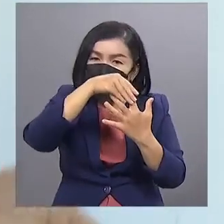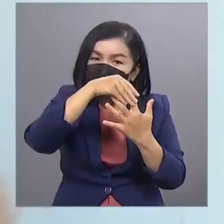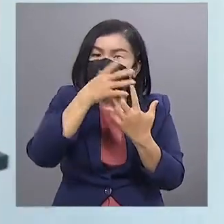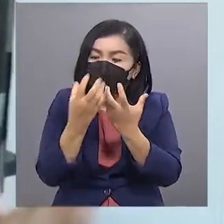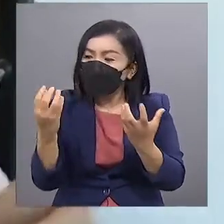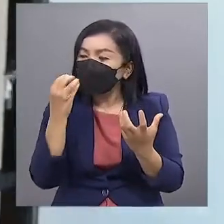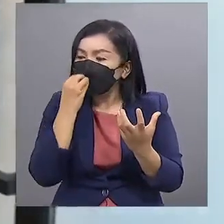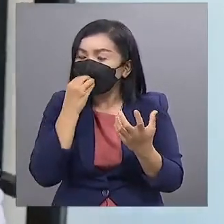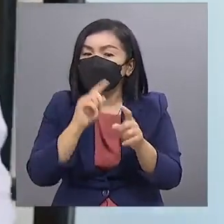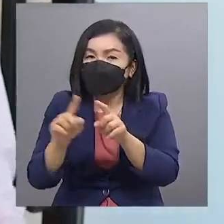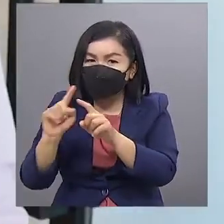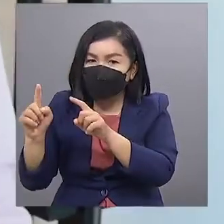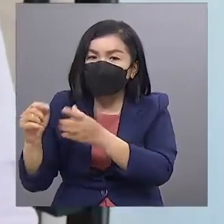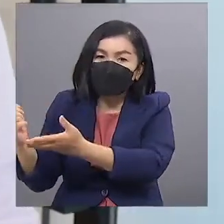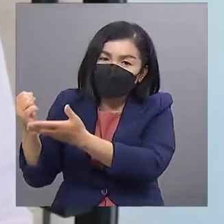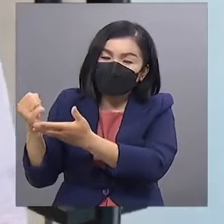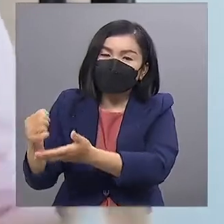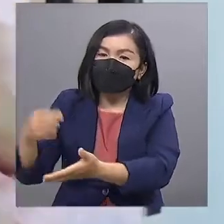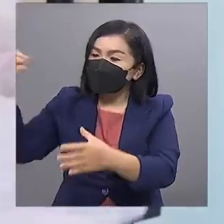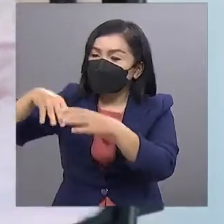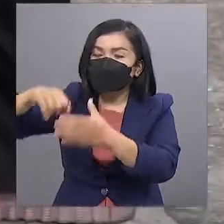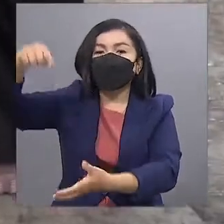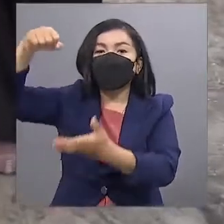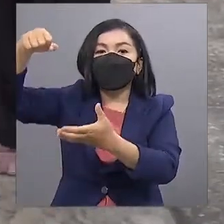เป็ปัจั เรากจะสดจัดอาหารลไปด้วย